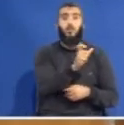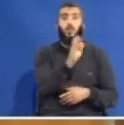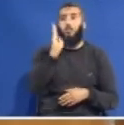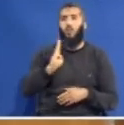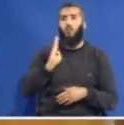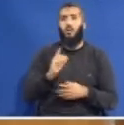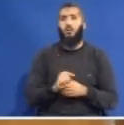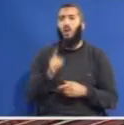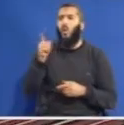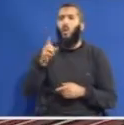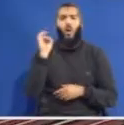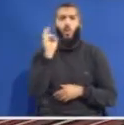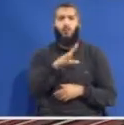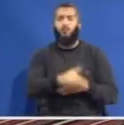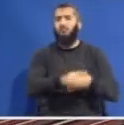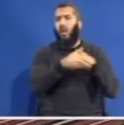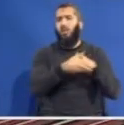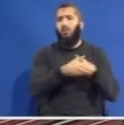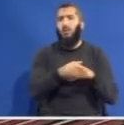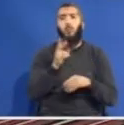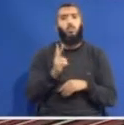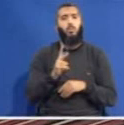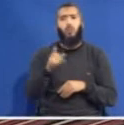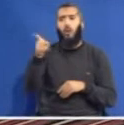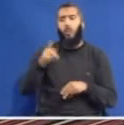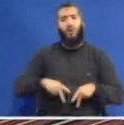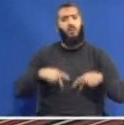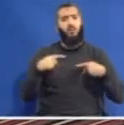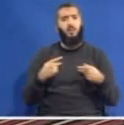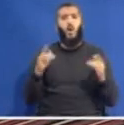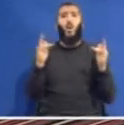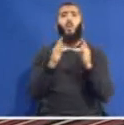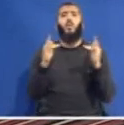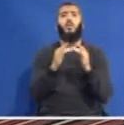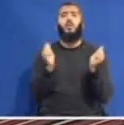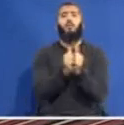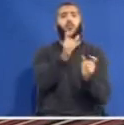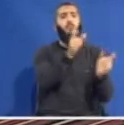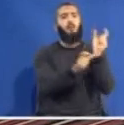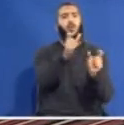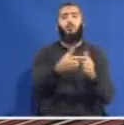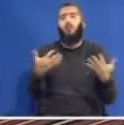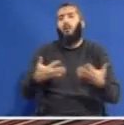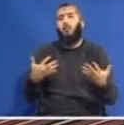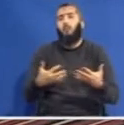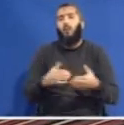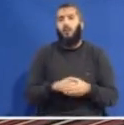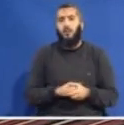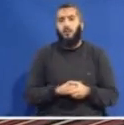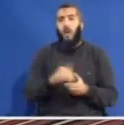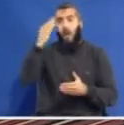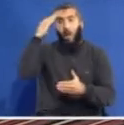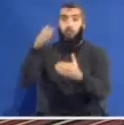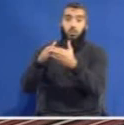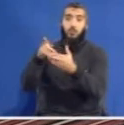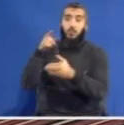وجوده؟ فلذلك بماذا يتواصل مع الناس؟ بماذا يحقق مصالح الناس؟ بماذا يسعى إلى